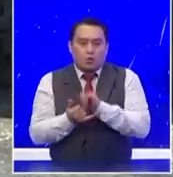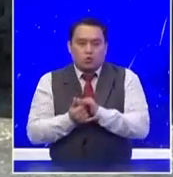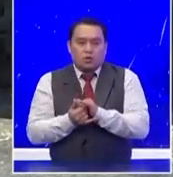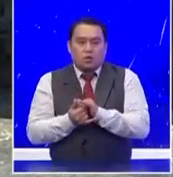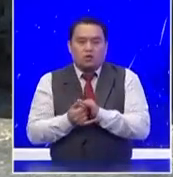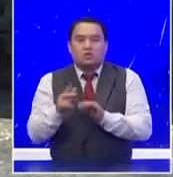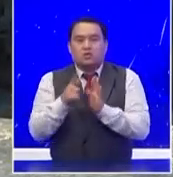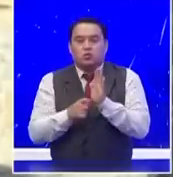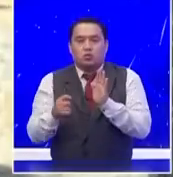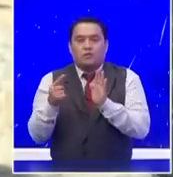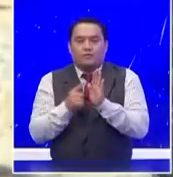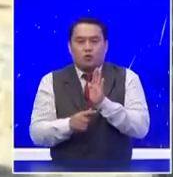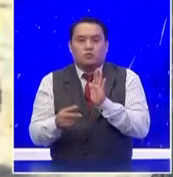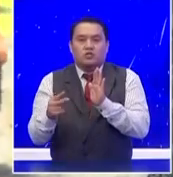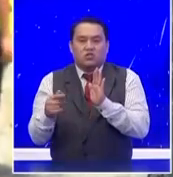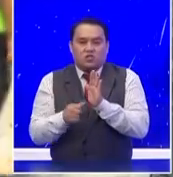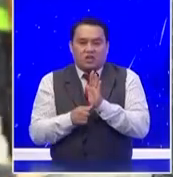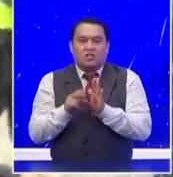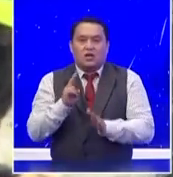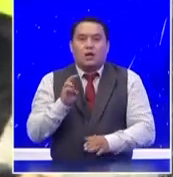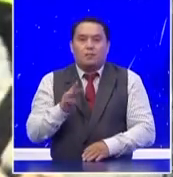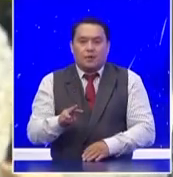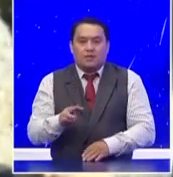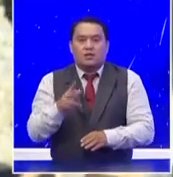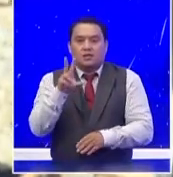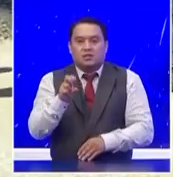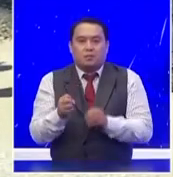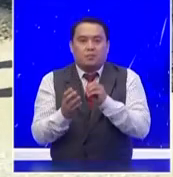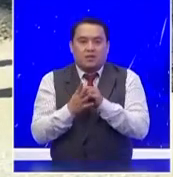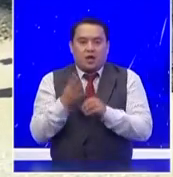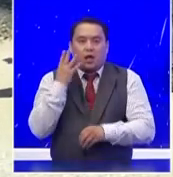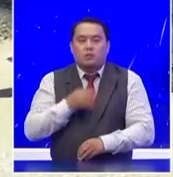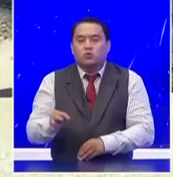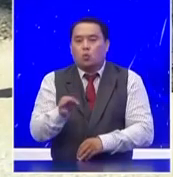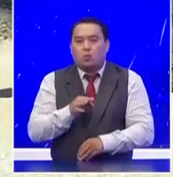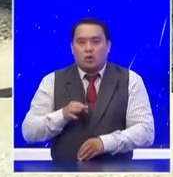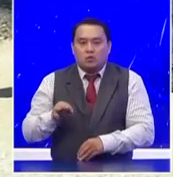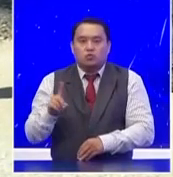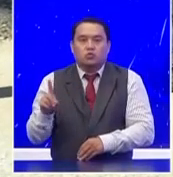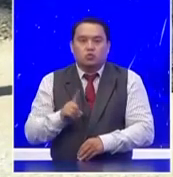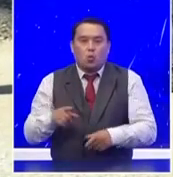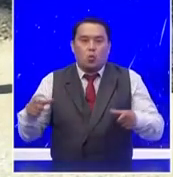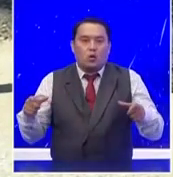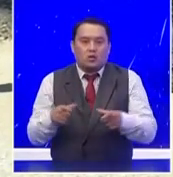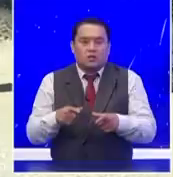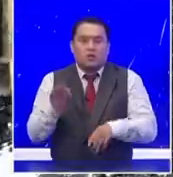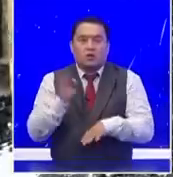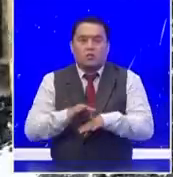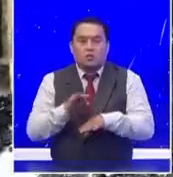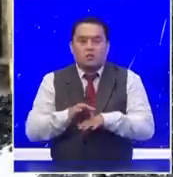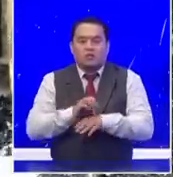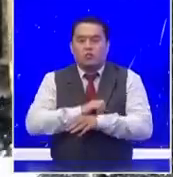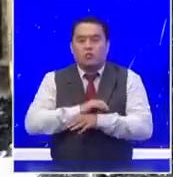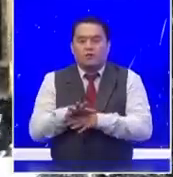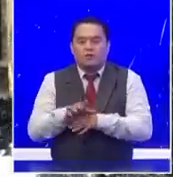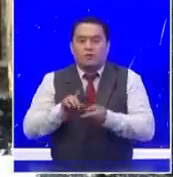Талдыкурган-Калбалтау-Усть-Каменогорск 786 километров. Из них 315 проходят по территории Алматинской области. Несмотря на пандемию, работа на дороге кипит. В этом